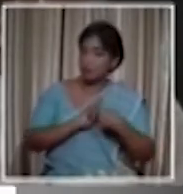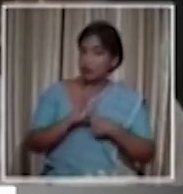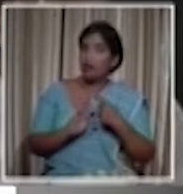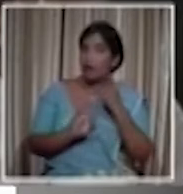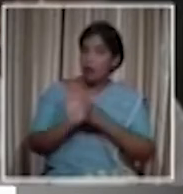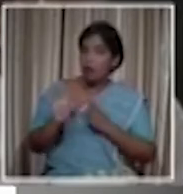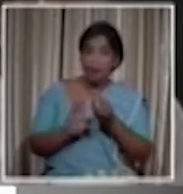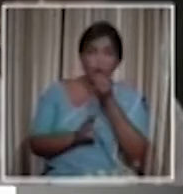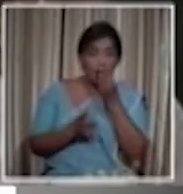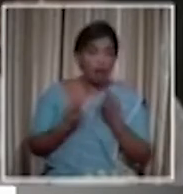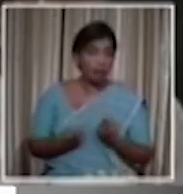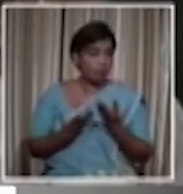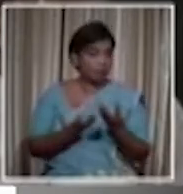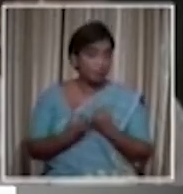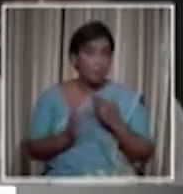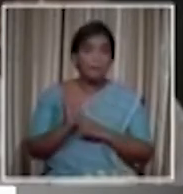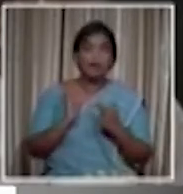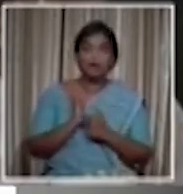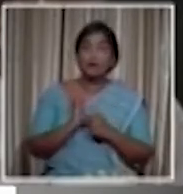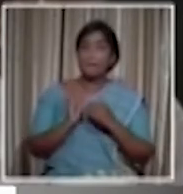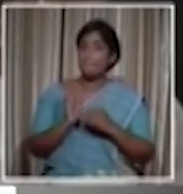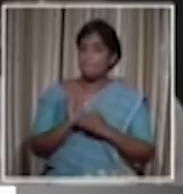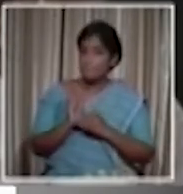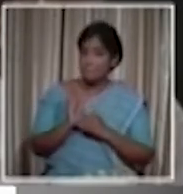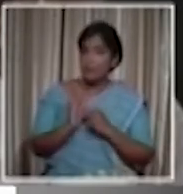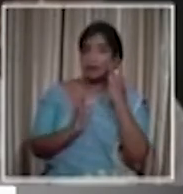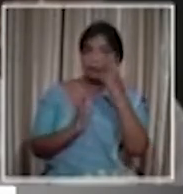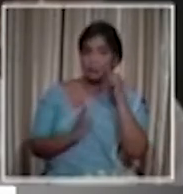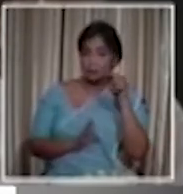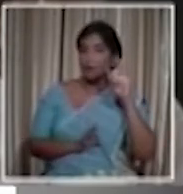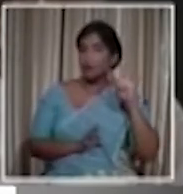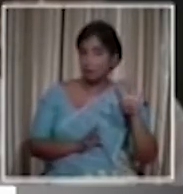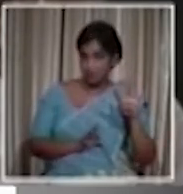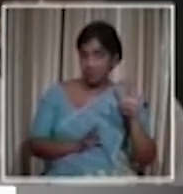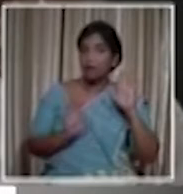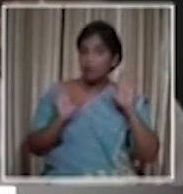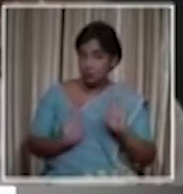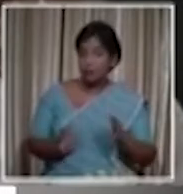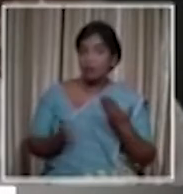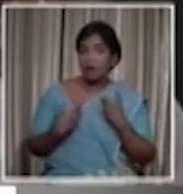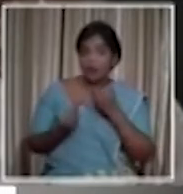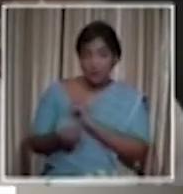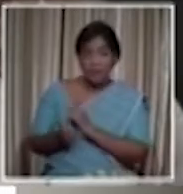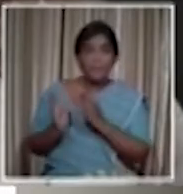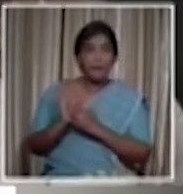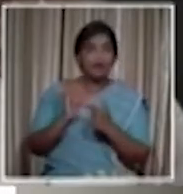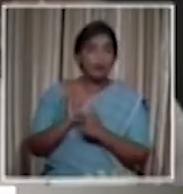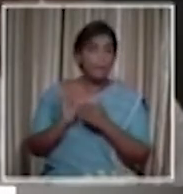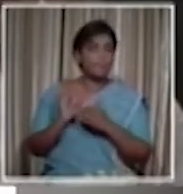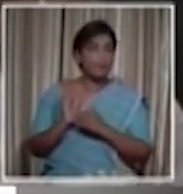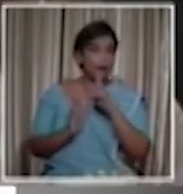වාර්ෂික සහල් අවශ්‍යතාවය මෙට්‍රික් ටන් මිලියන 2.4යි නමුත් අපට තියෙන්නේ සහල් මෙට්‍රික් ටන්